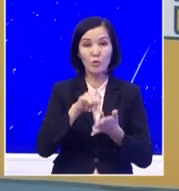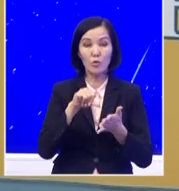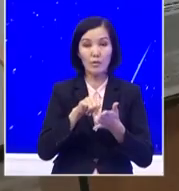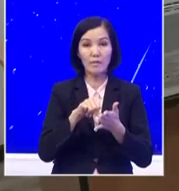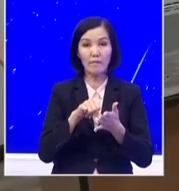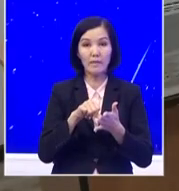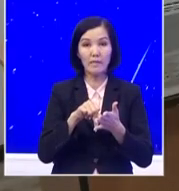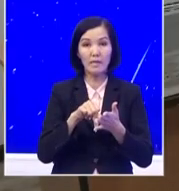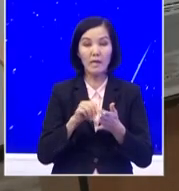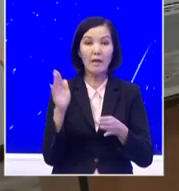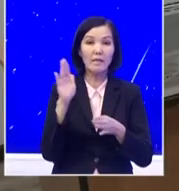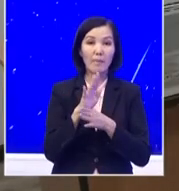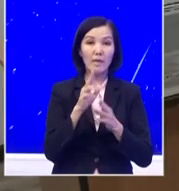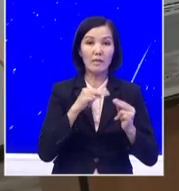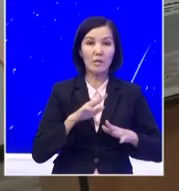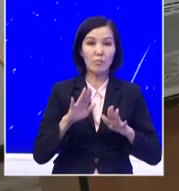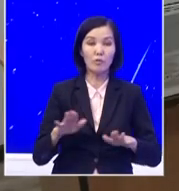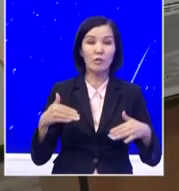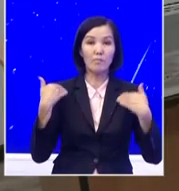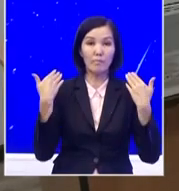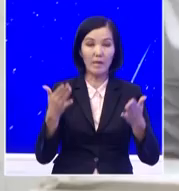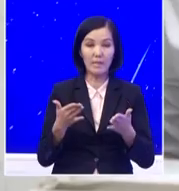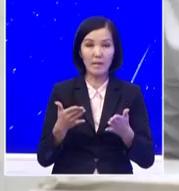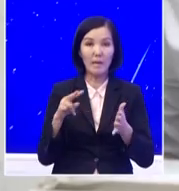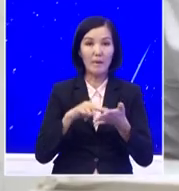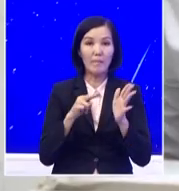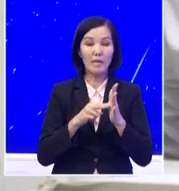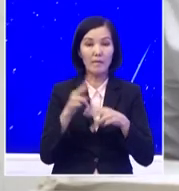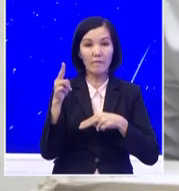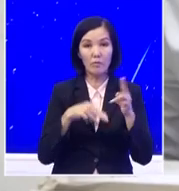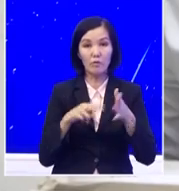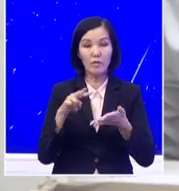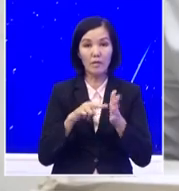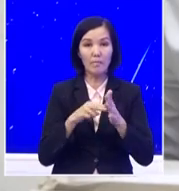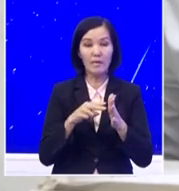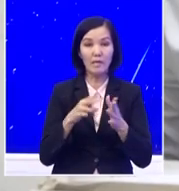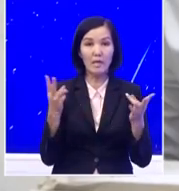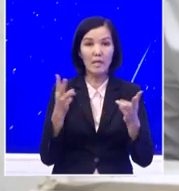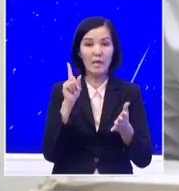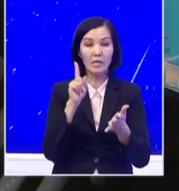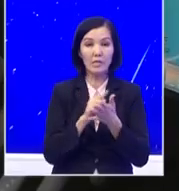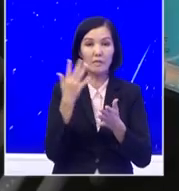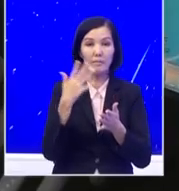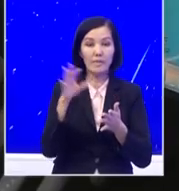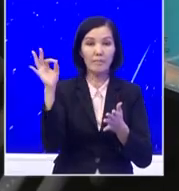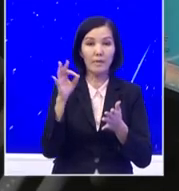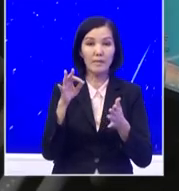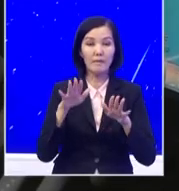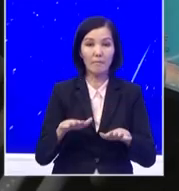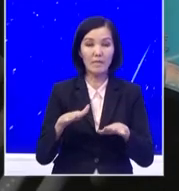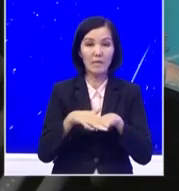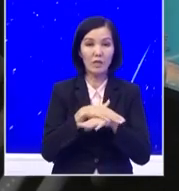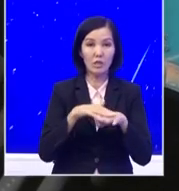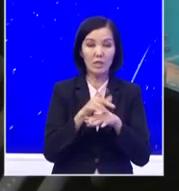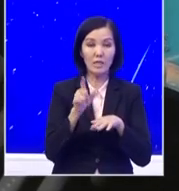и создание дополнительных рабочих мест. Согласно плану, в индустриальных проектах должны участвовать 50% местных жителей.